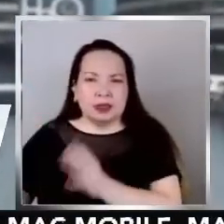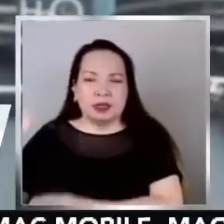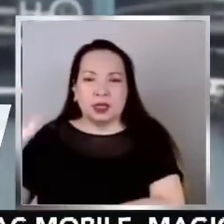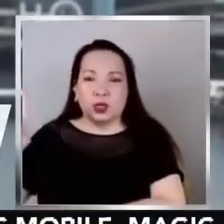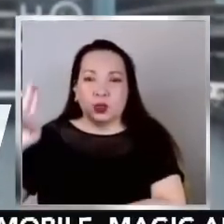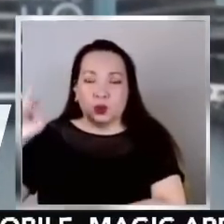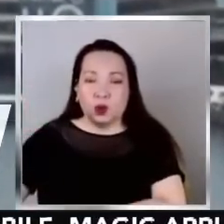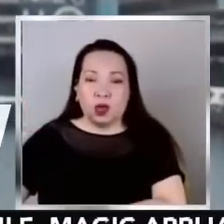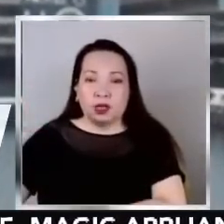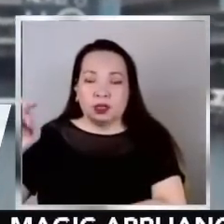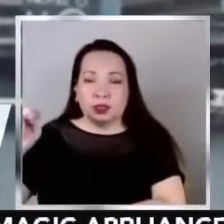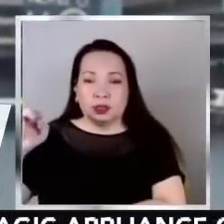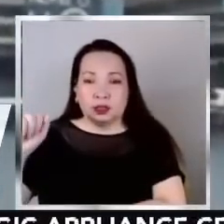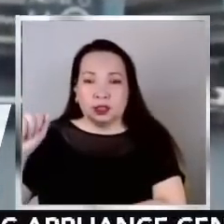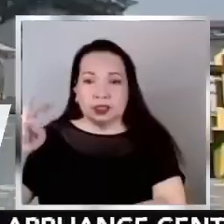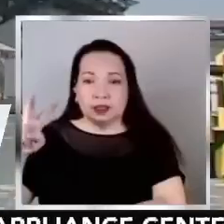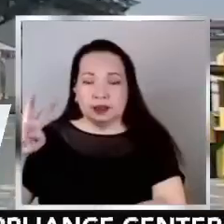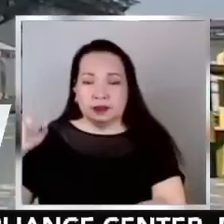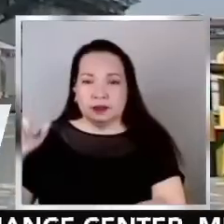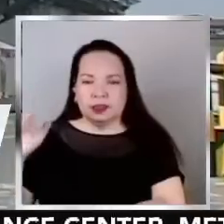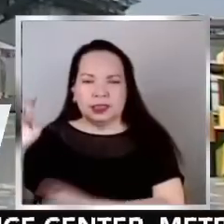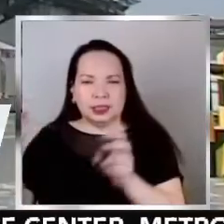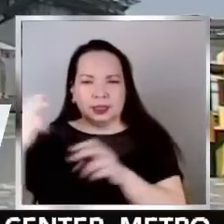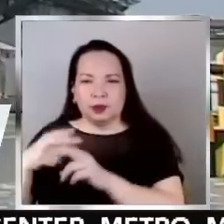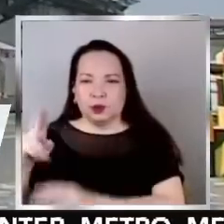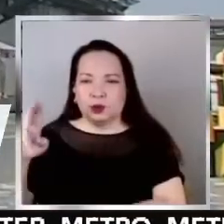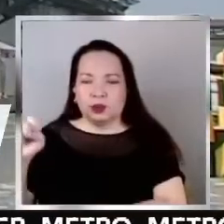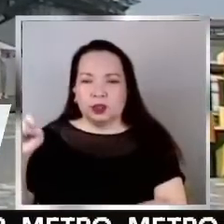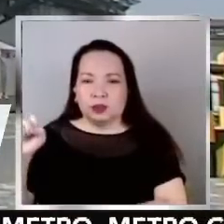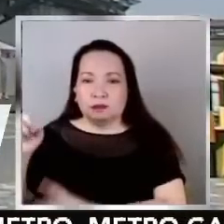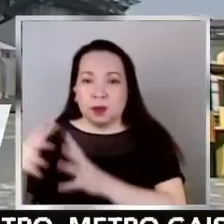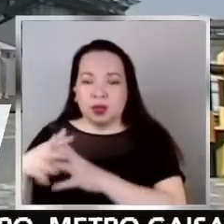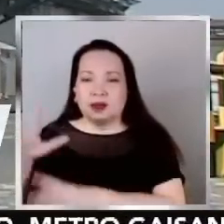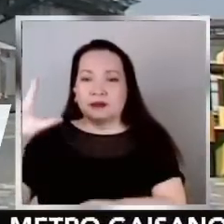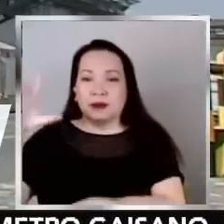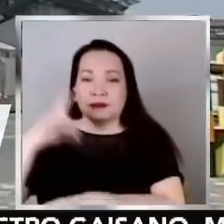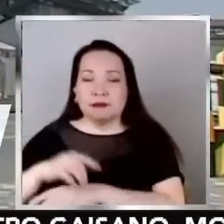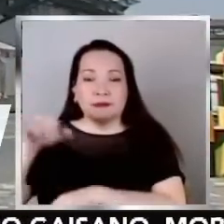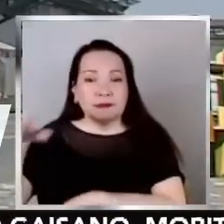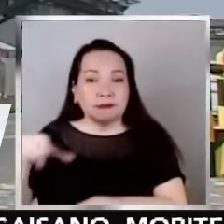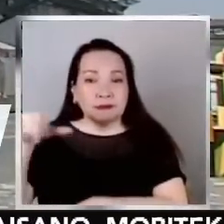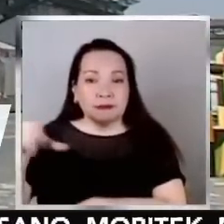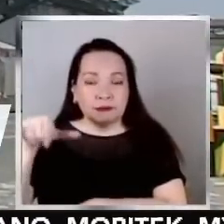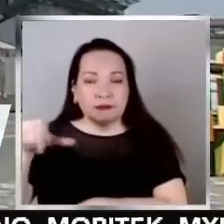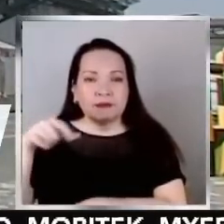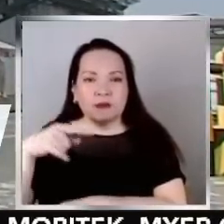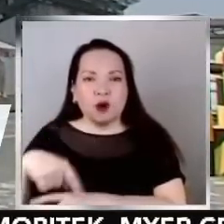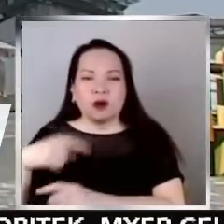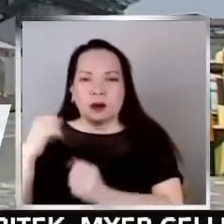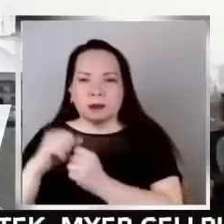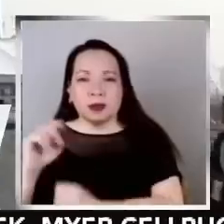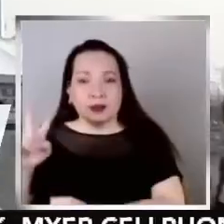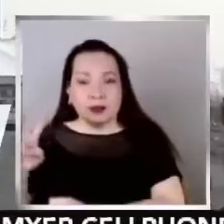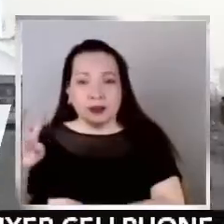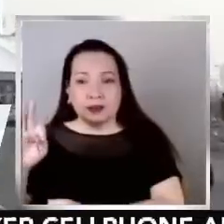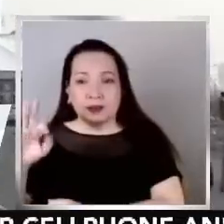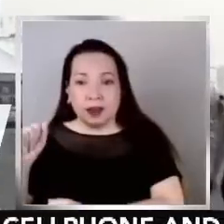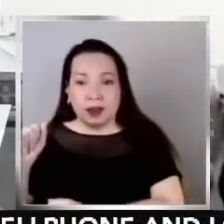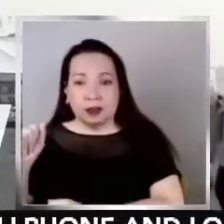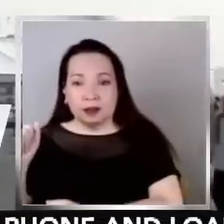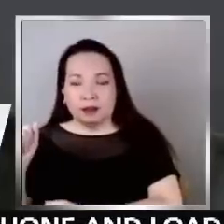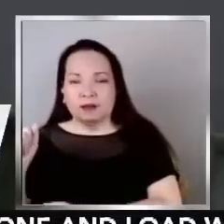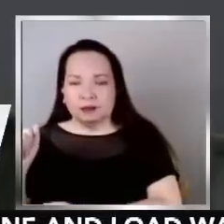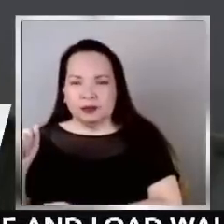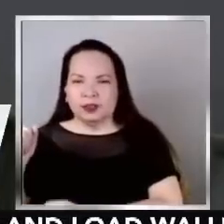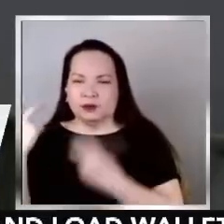ang USS America. 5 araw itong nanatili sa Pilipinas bilang bahagi ng Visiting Forces Agreement o VFA